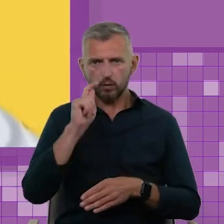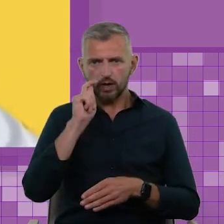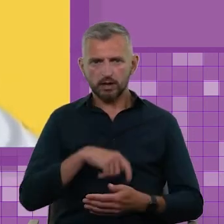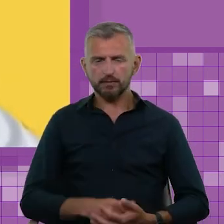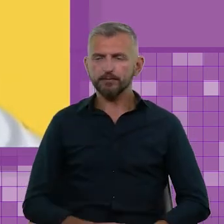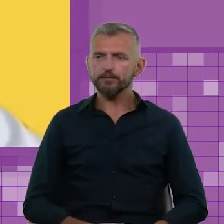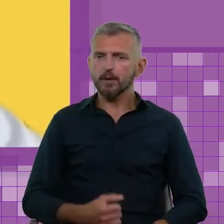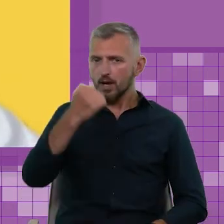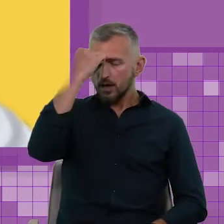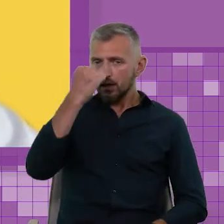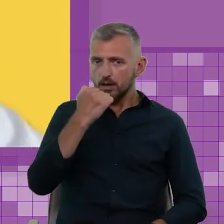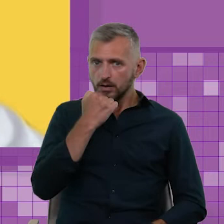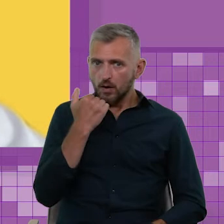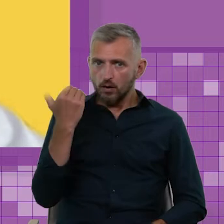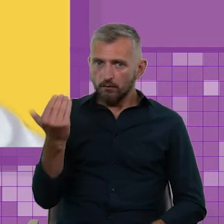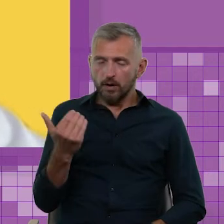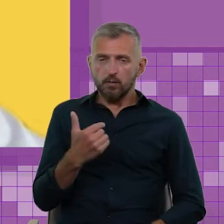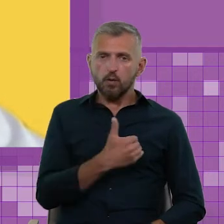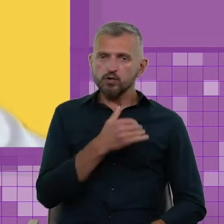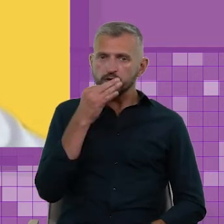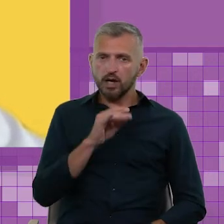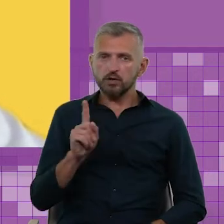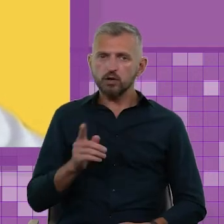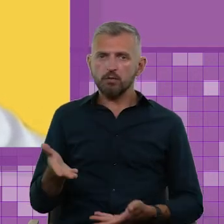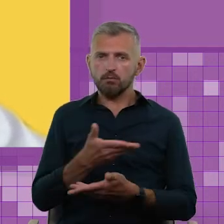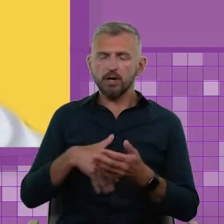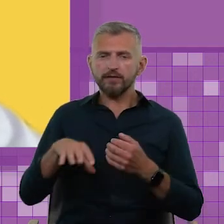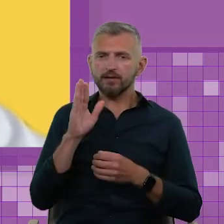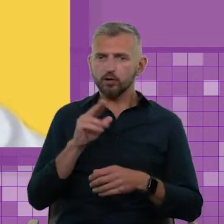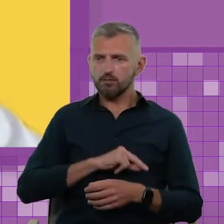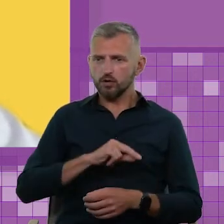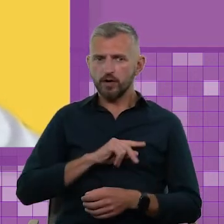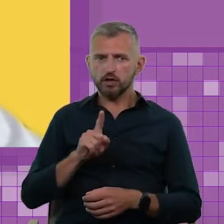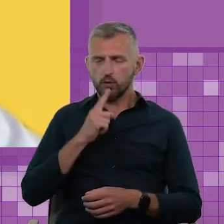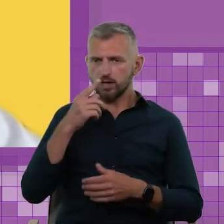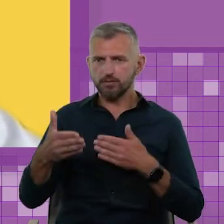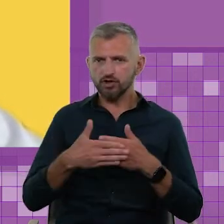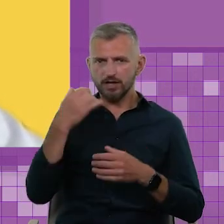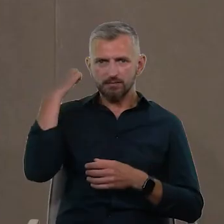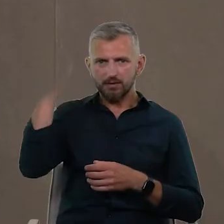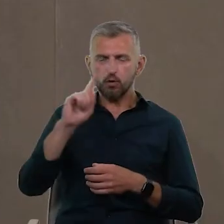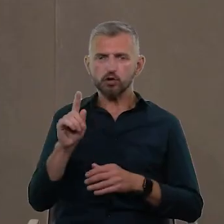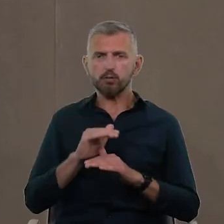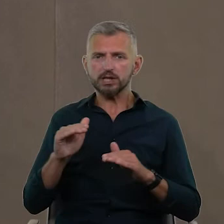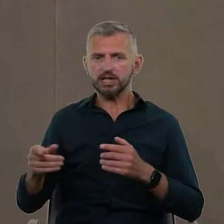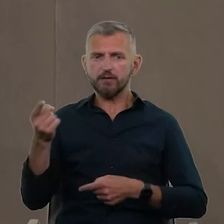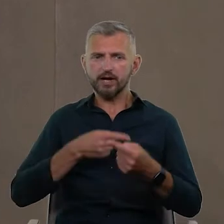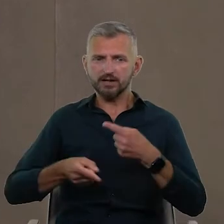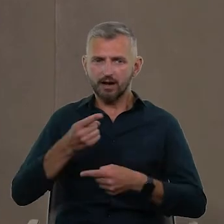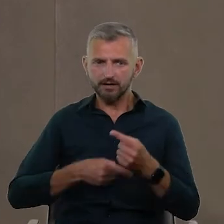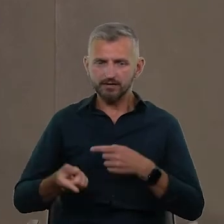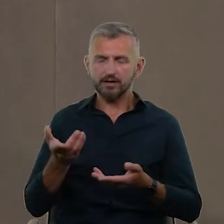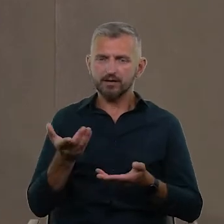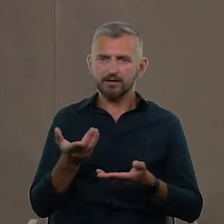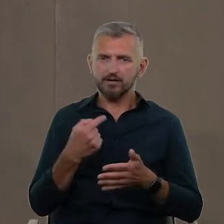України. Дякую, дякую, пані Олена. Я вам хочу сказати, що ми всі будемо працювати, щоб наближати перемогу, і щоб діти все ж таки верталися, бо